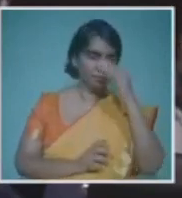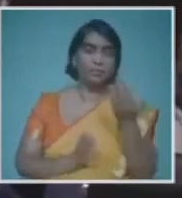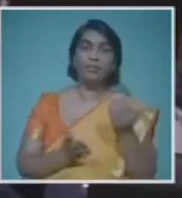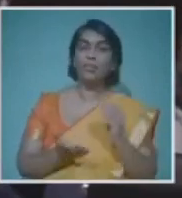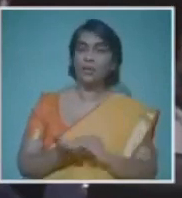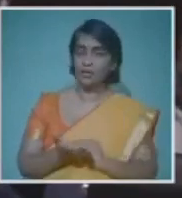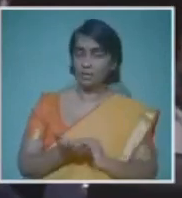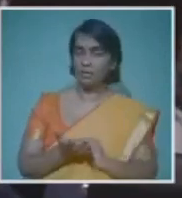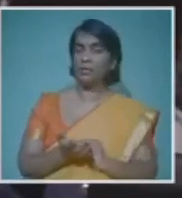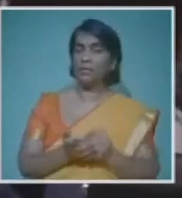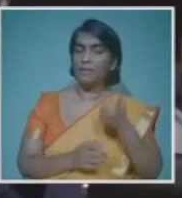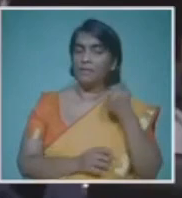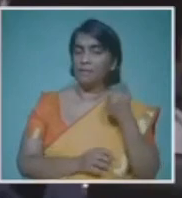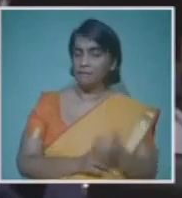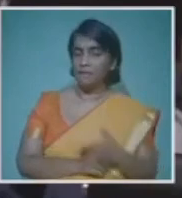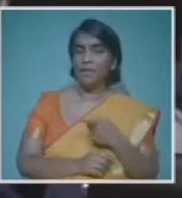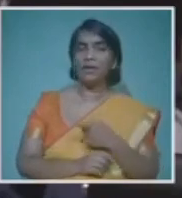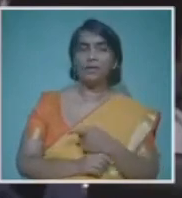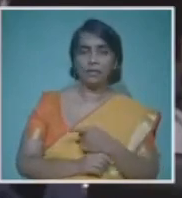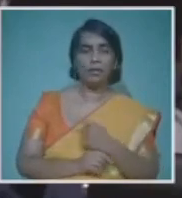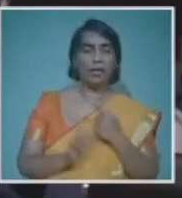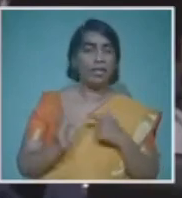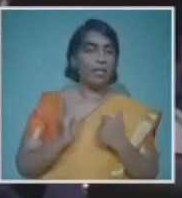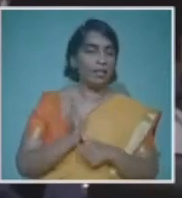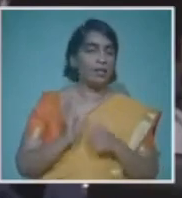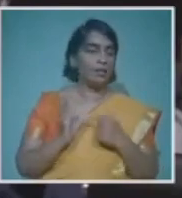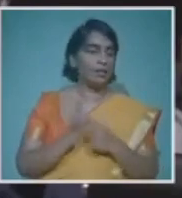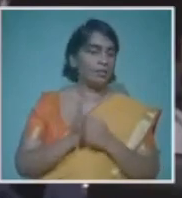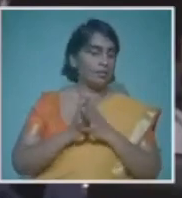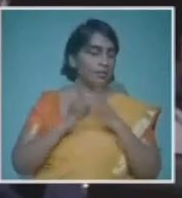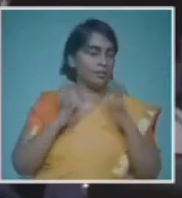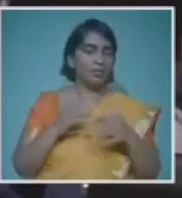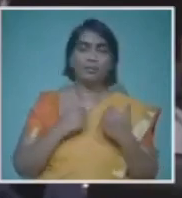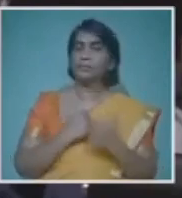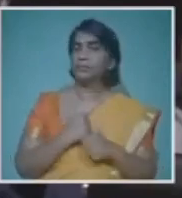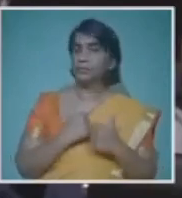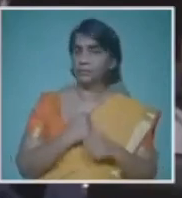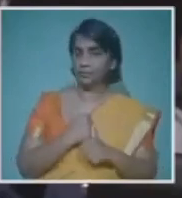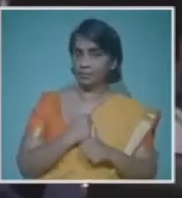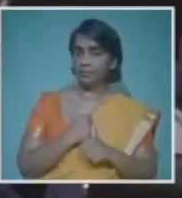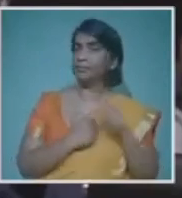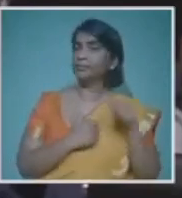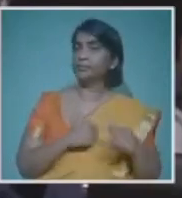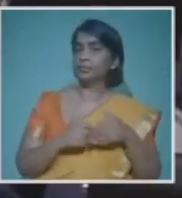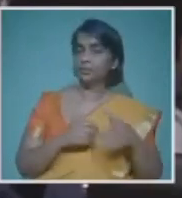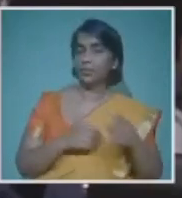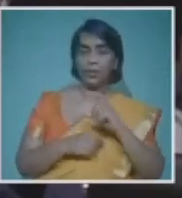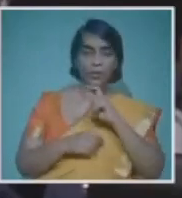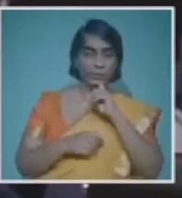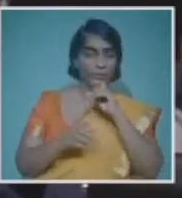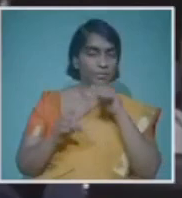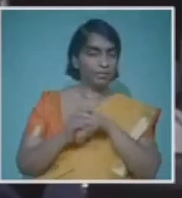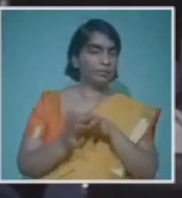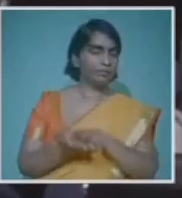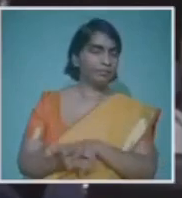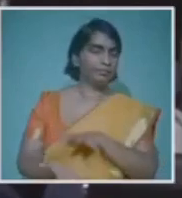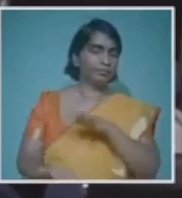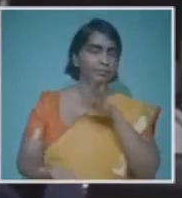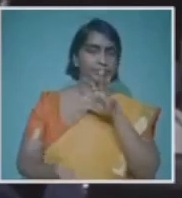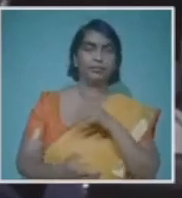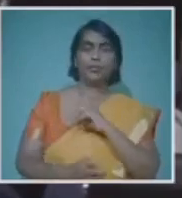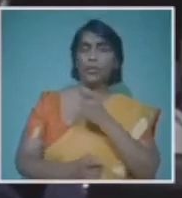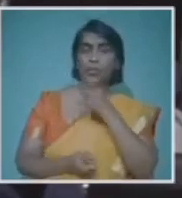තවත් ඉතාමත්ම වැදගත් අනපනත් රාශියක් අපි සම්පාදනය කරා මේ වෙනකොට අධිකරණවල ගොඩ ගැහිලා තිබෙන නඩු